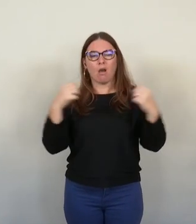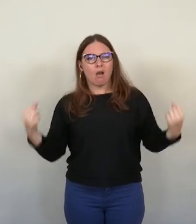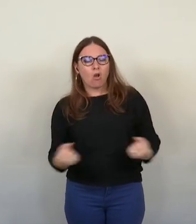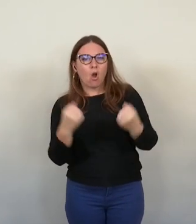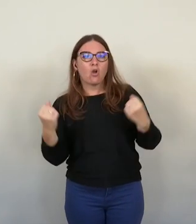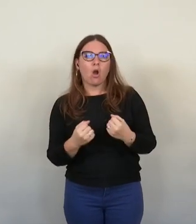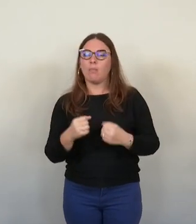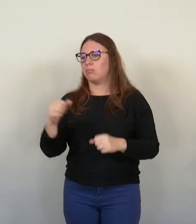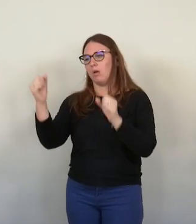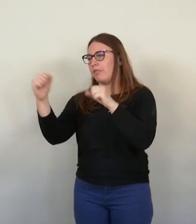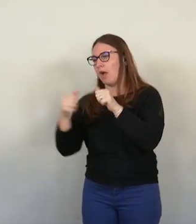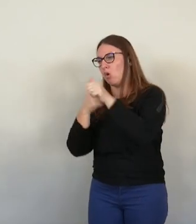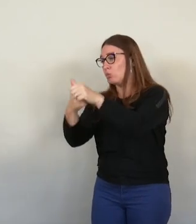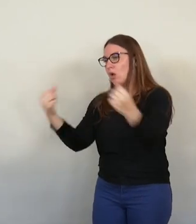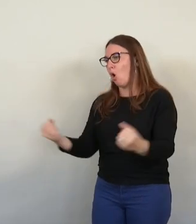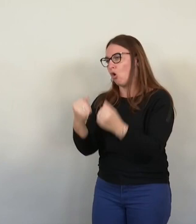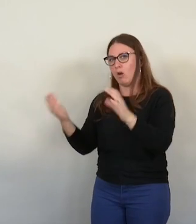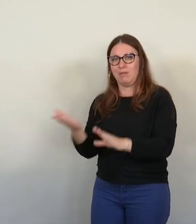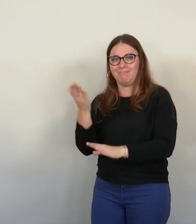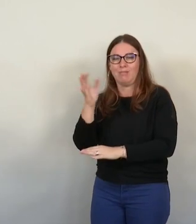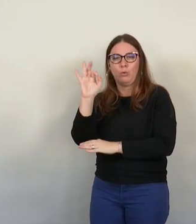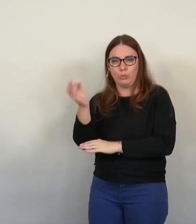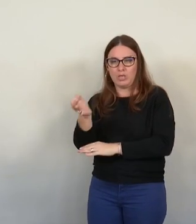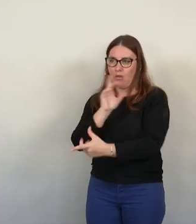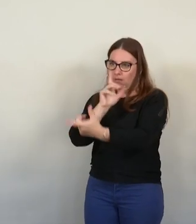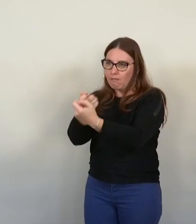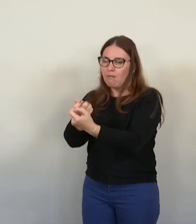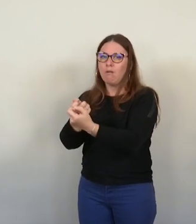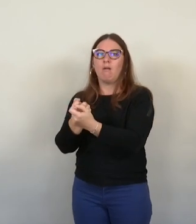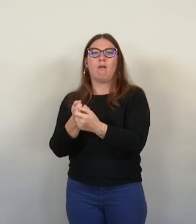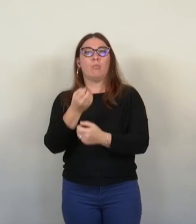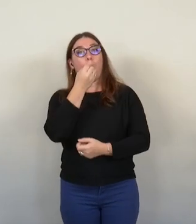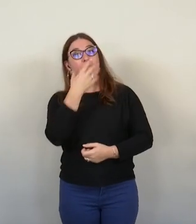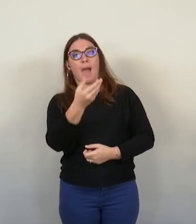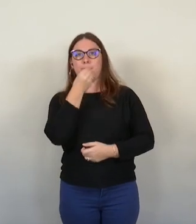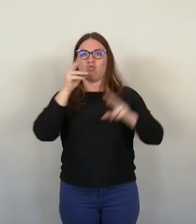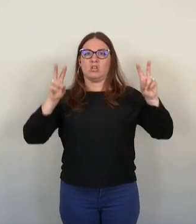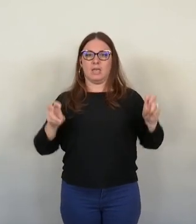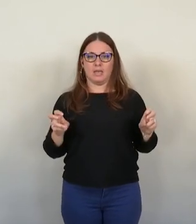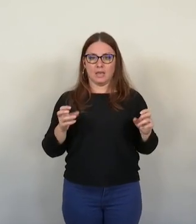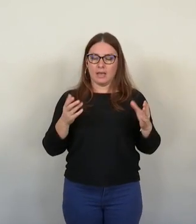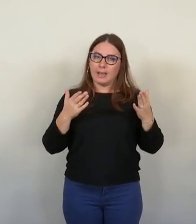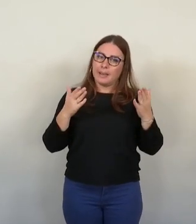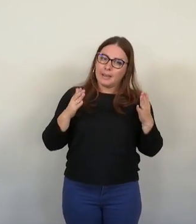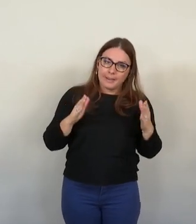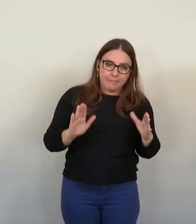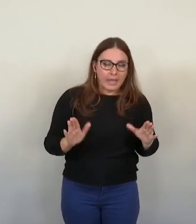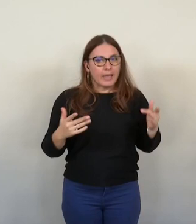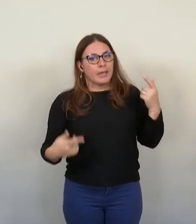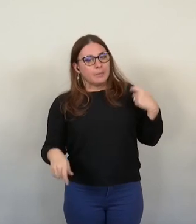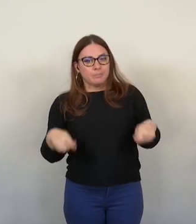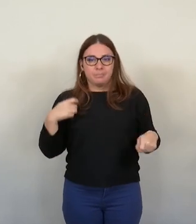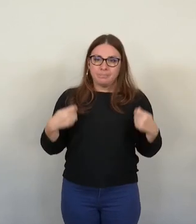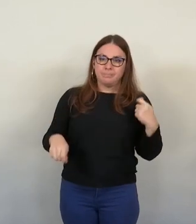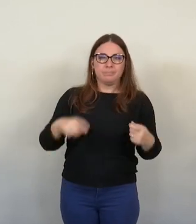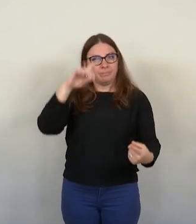là-dessus on vous suivra sur les enjeux de communication sur sur la sur le bien manger mais voilà je trouve que sur ces